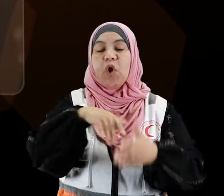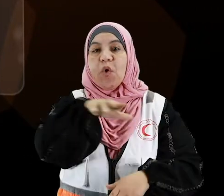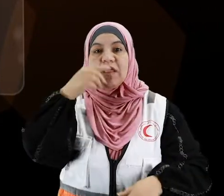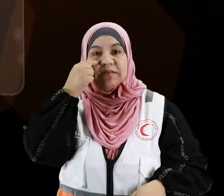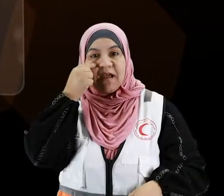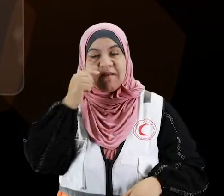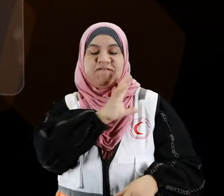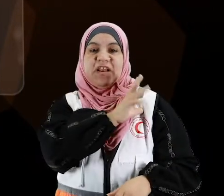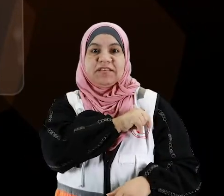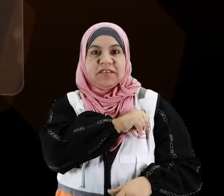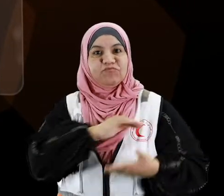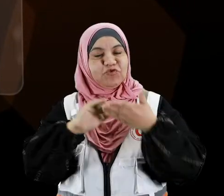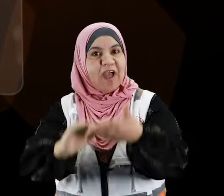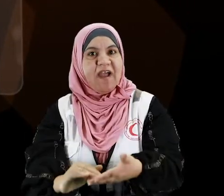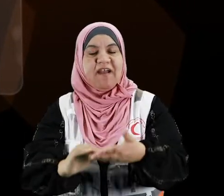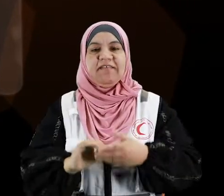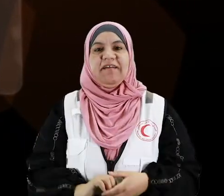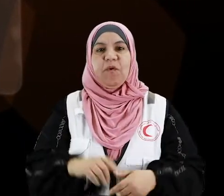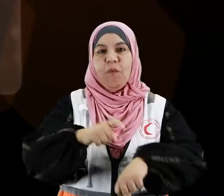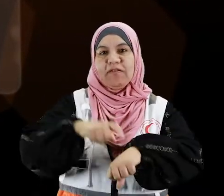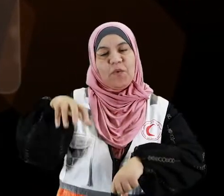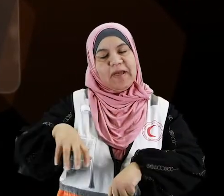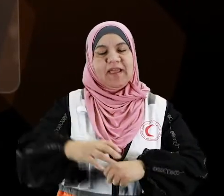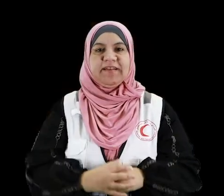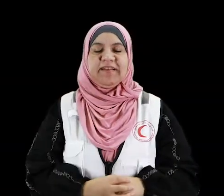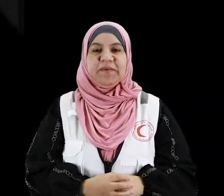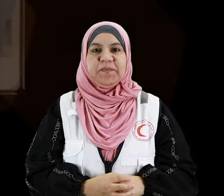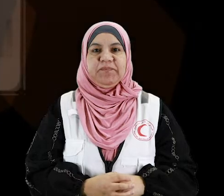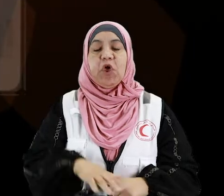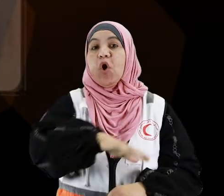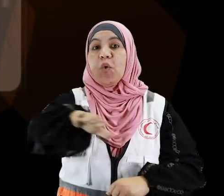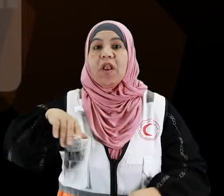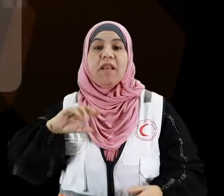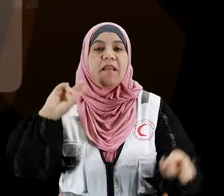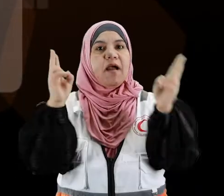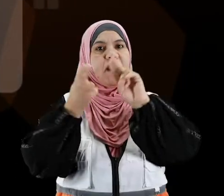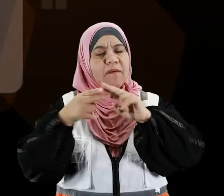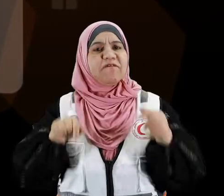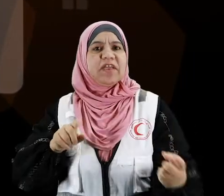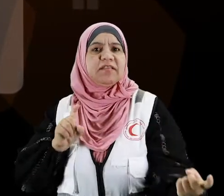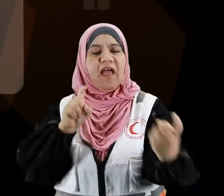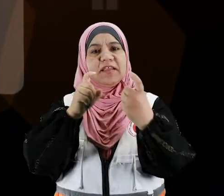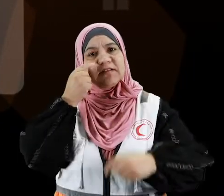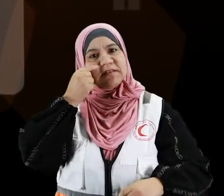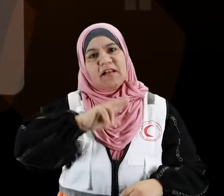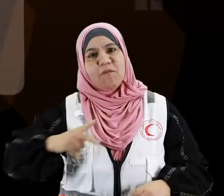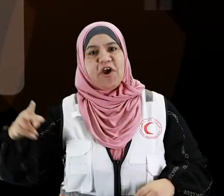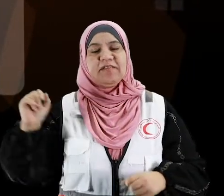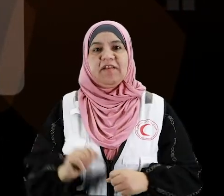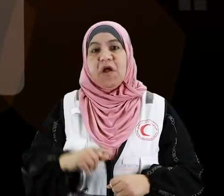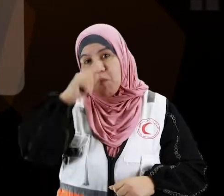فلسطيني بحاجة خدماتنا الإنسانية والإغاثية في كل زمان ومكان. كل العالم يواجه تحديات إنسانية